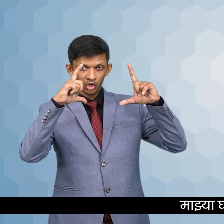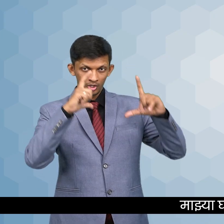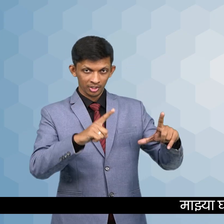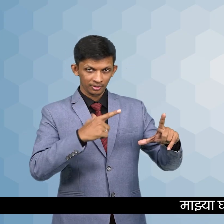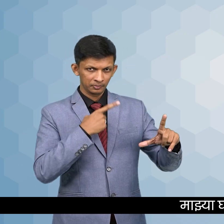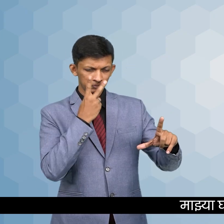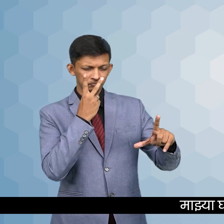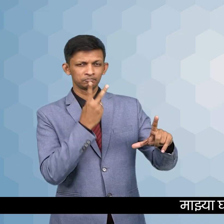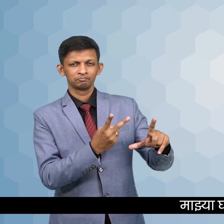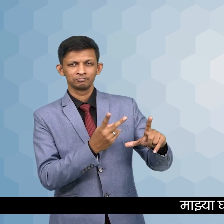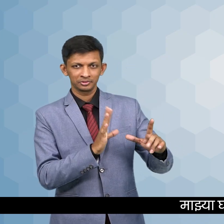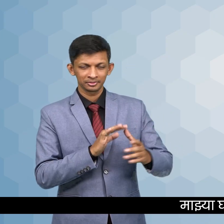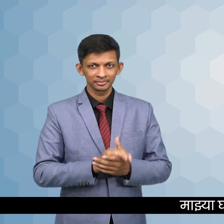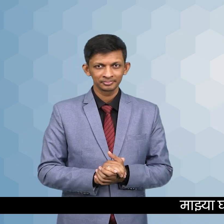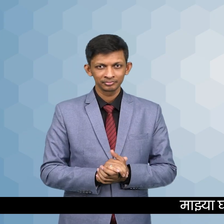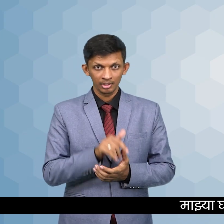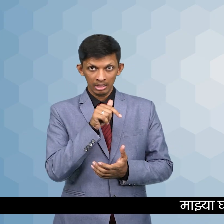माझ्या घराचे चित्र पहा.